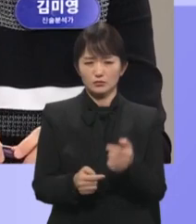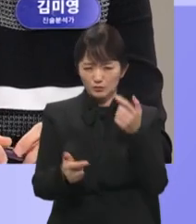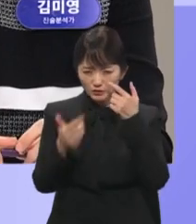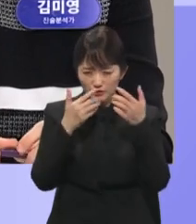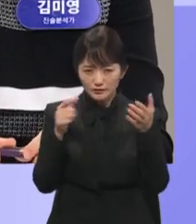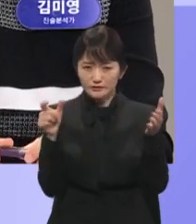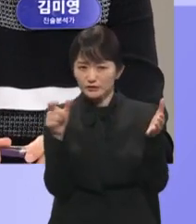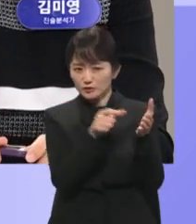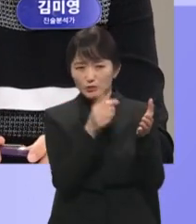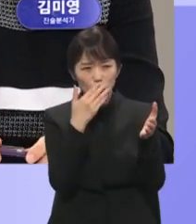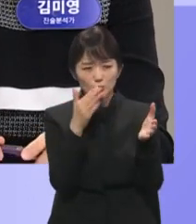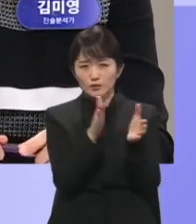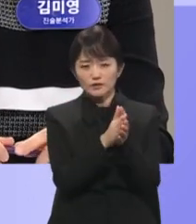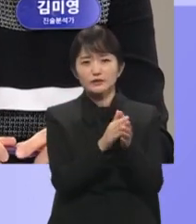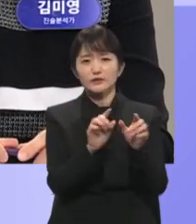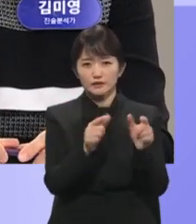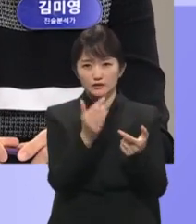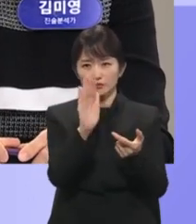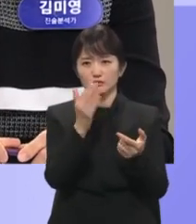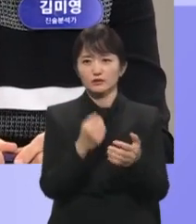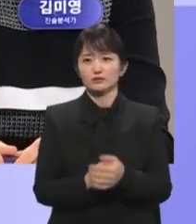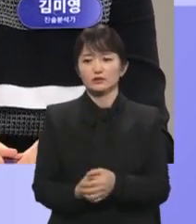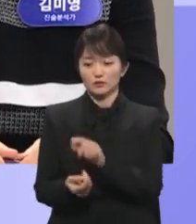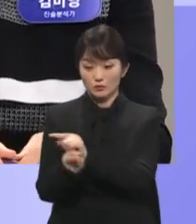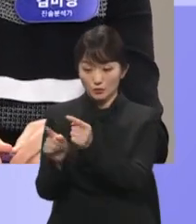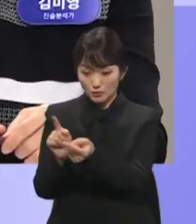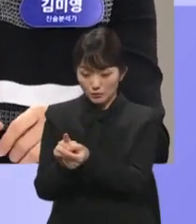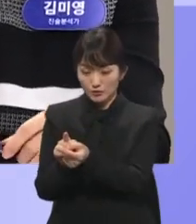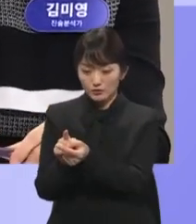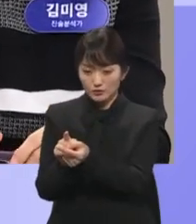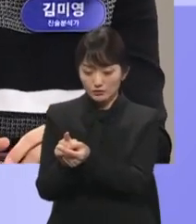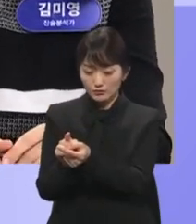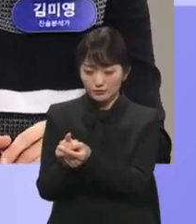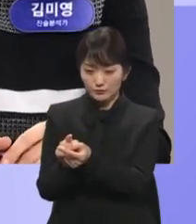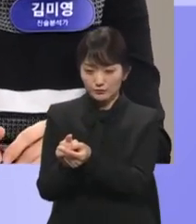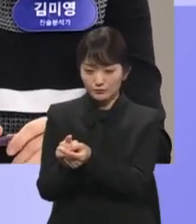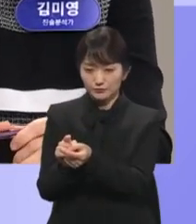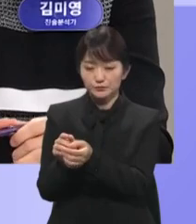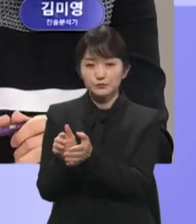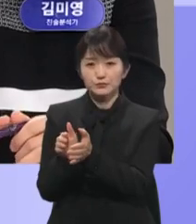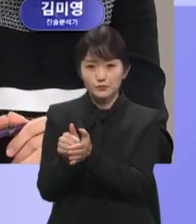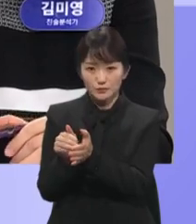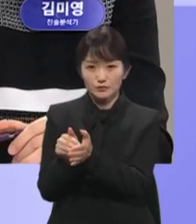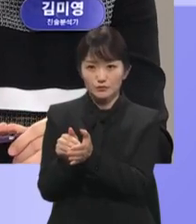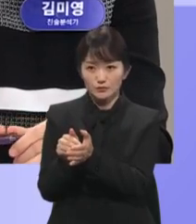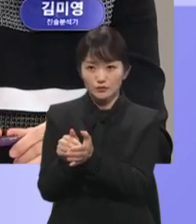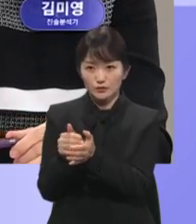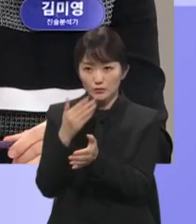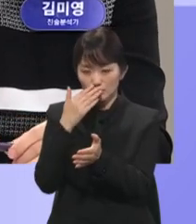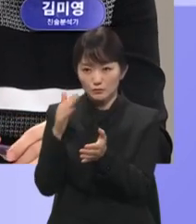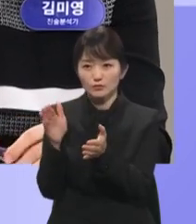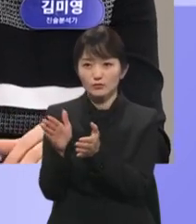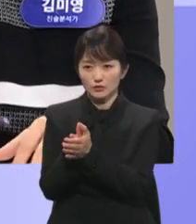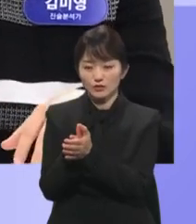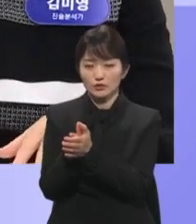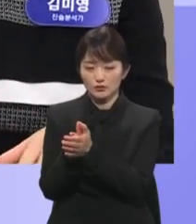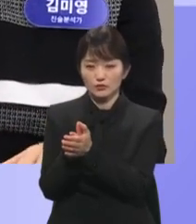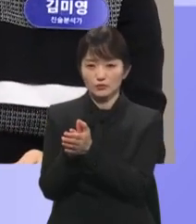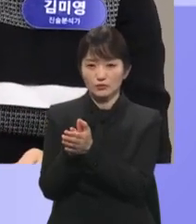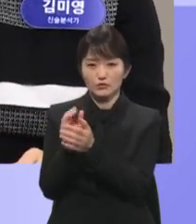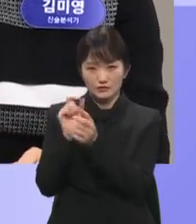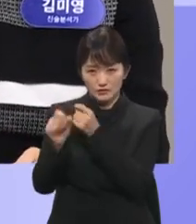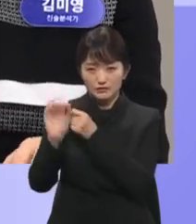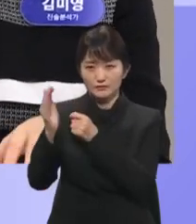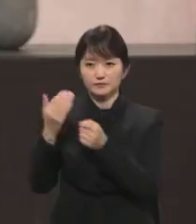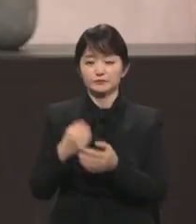실행행위 가담한다는 의사 정도만 있으면 되는 거고 특히 사기죄 관련해서 공동 공모라는 것은 어 기망행위